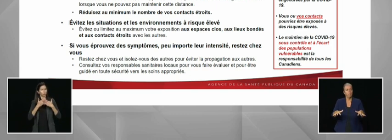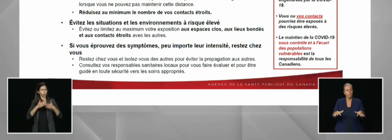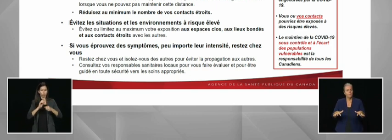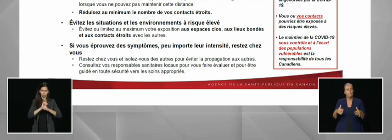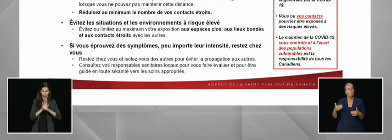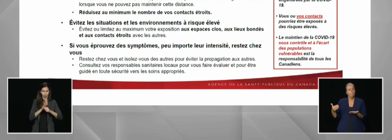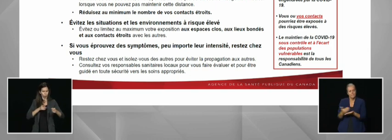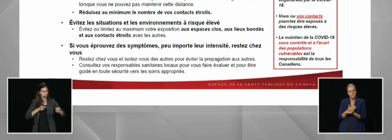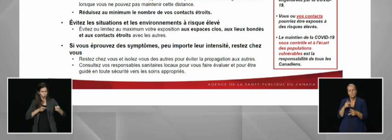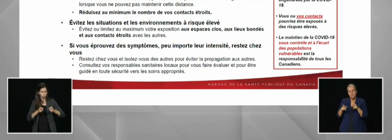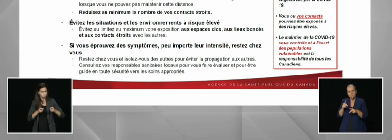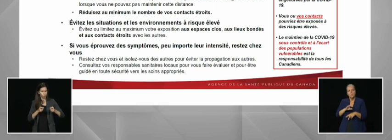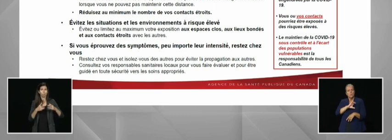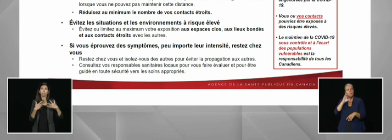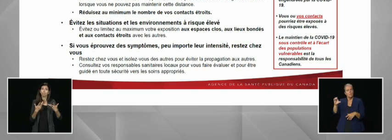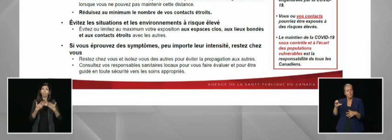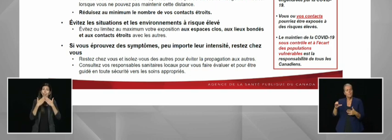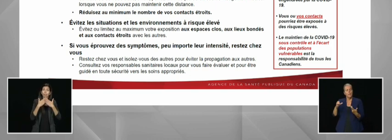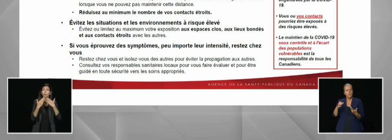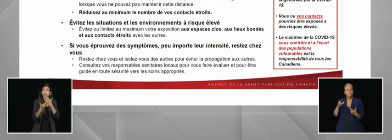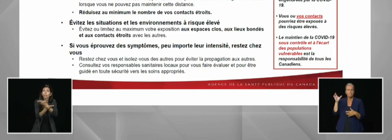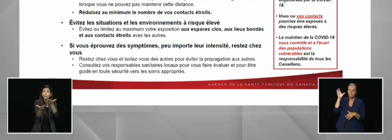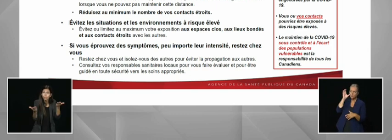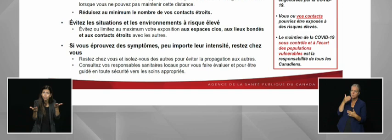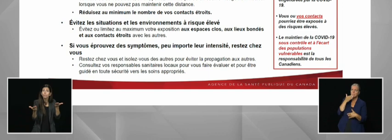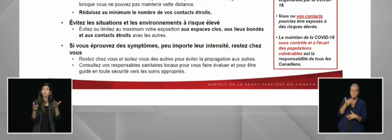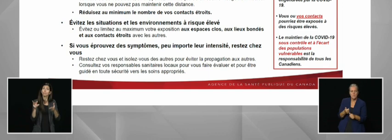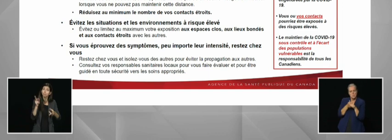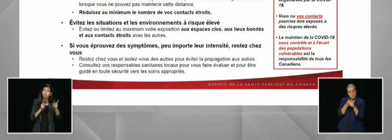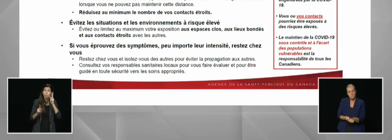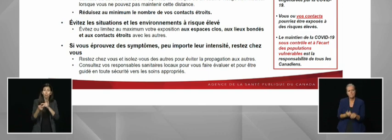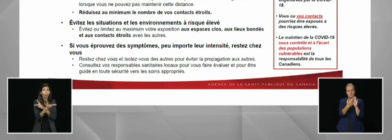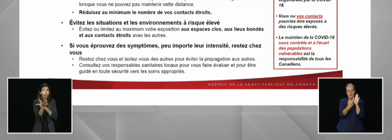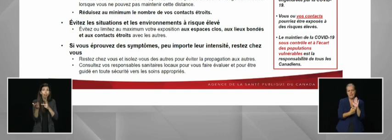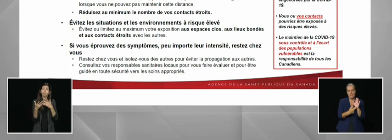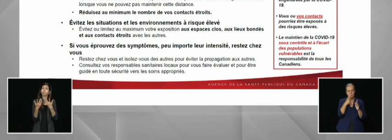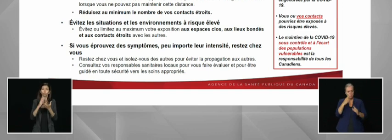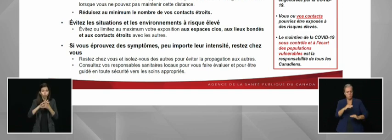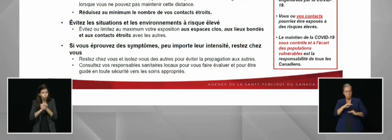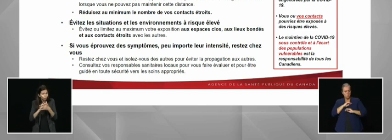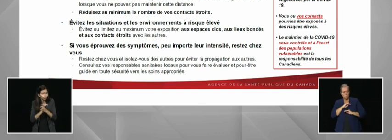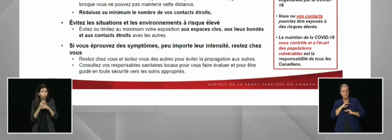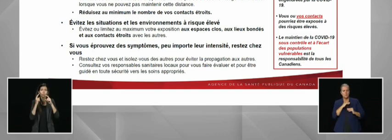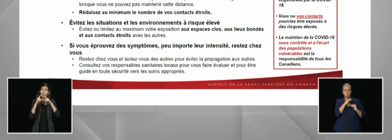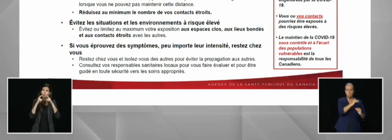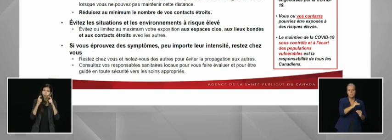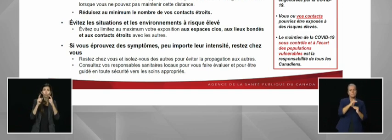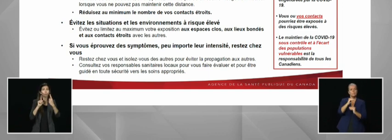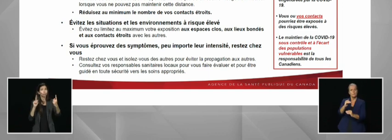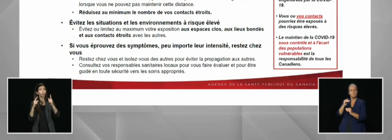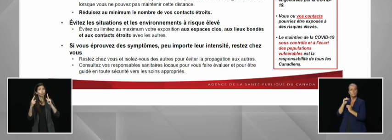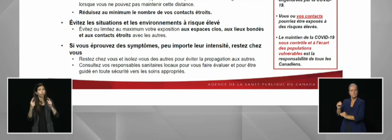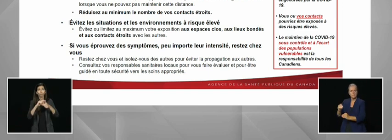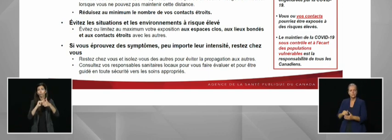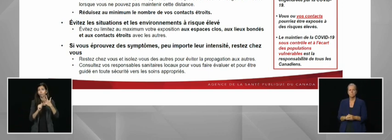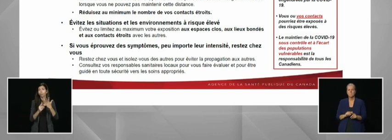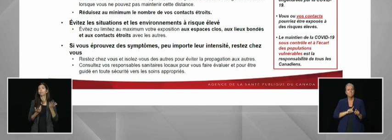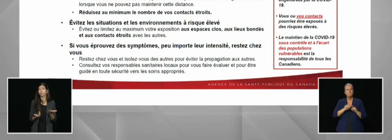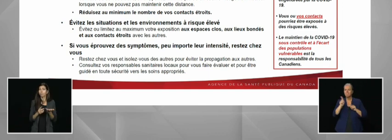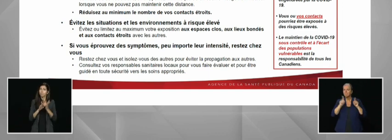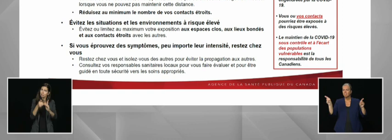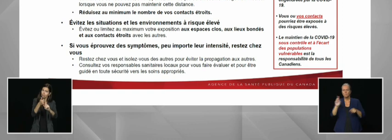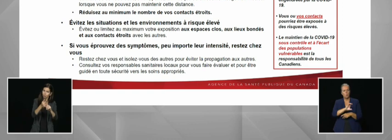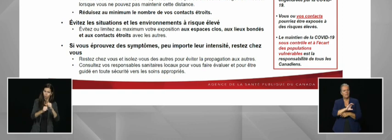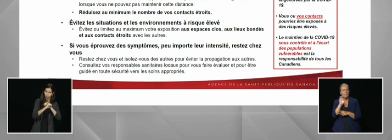de santé publique pour se protéger et protéger les autres. Dans l'ensemble du pays, les provinces et les territoires